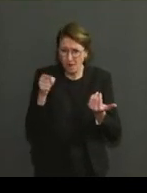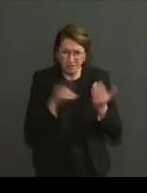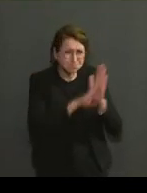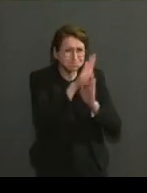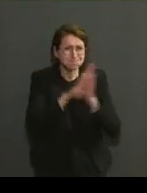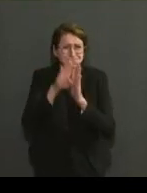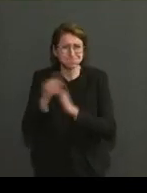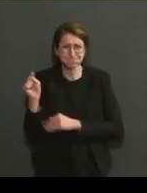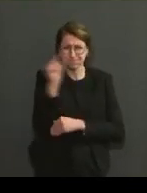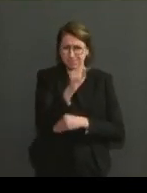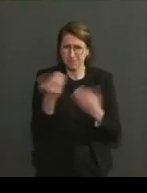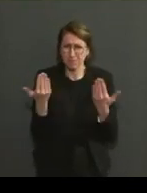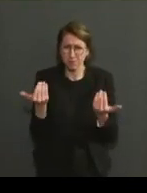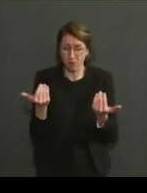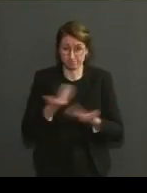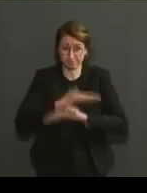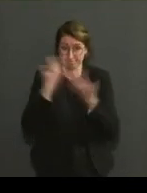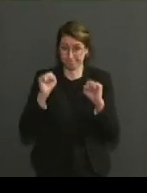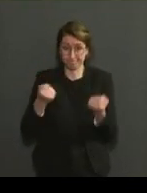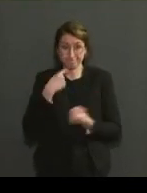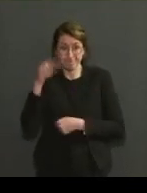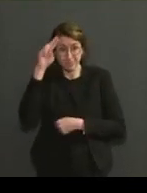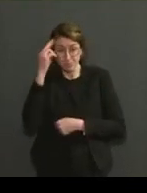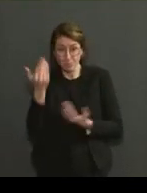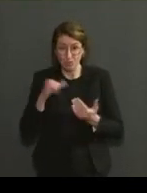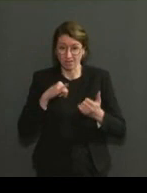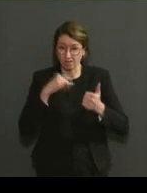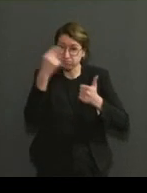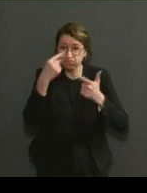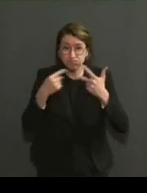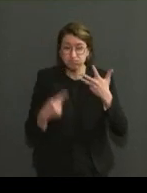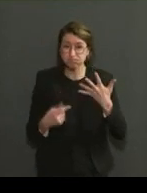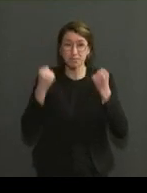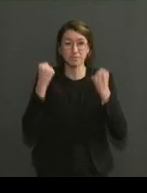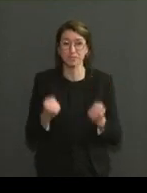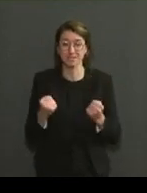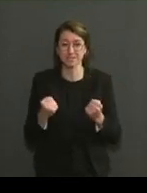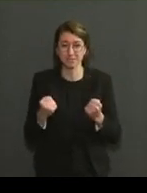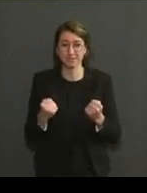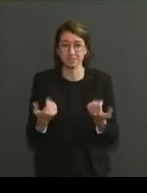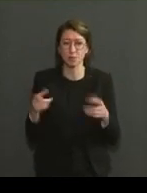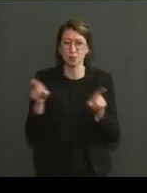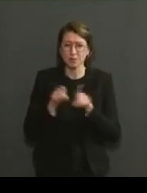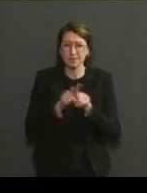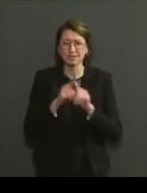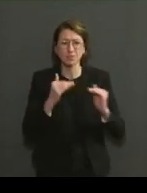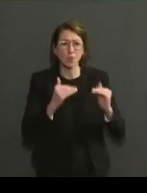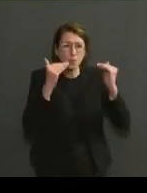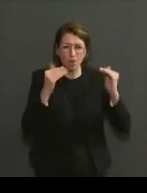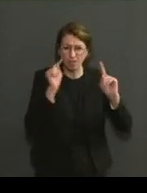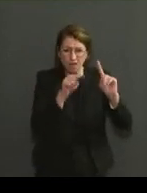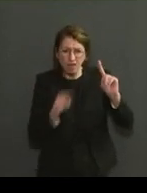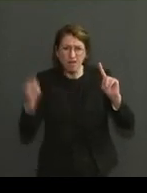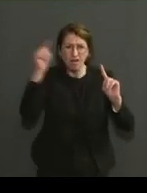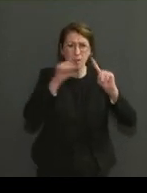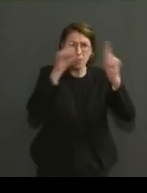qui pourrait convenir. Cette augmentation se passe dans différentes provinces, on le voit, à différentes parties du pays. Elle se